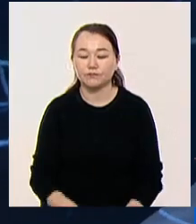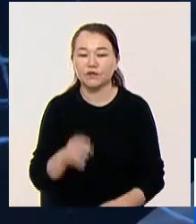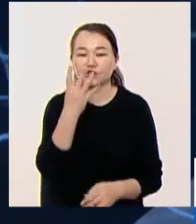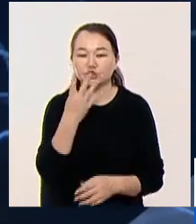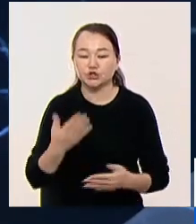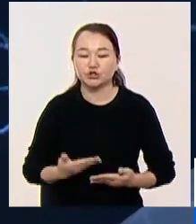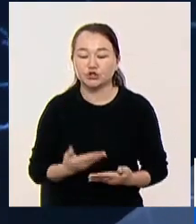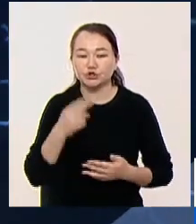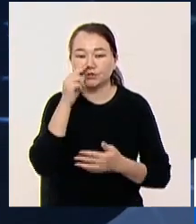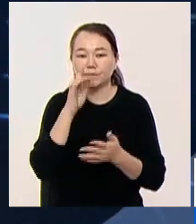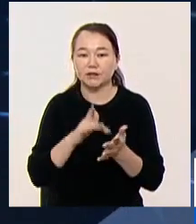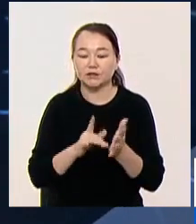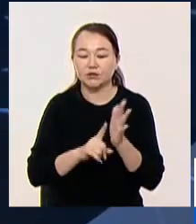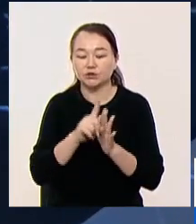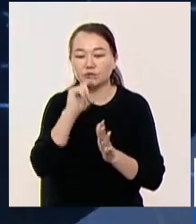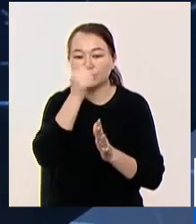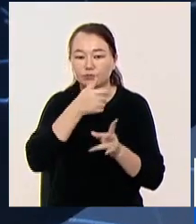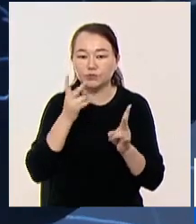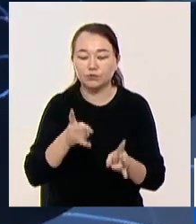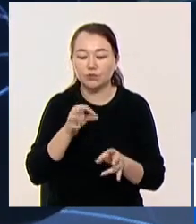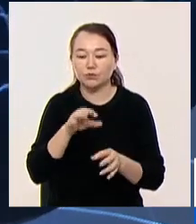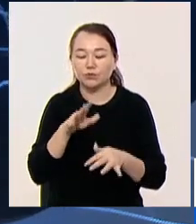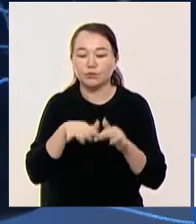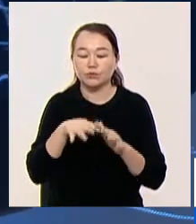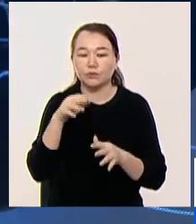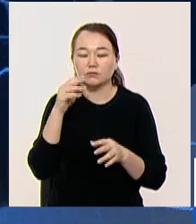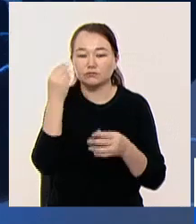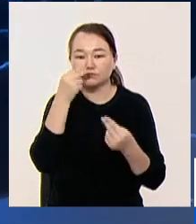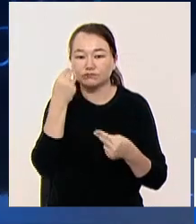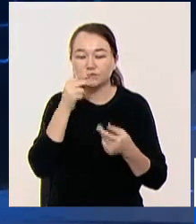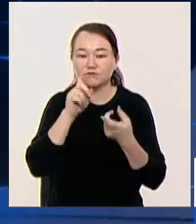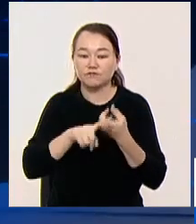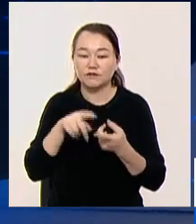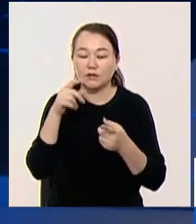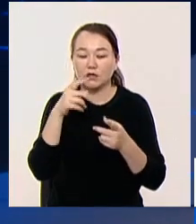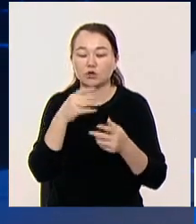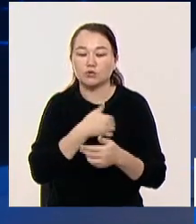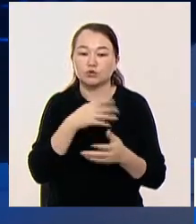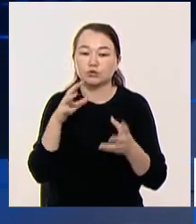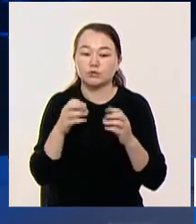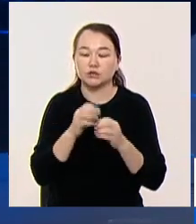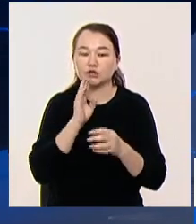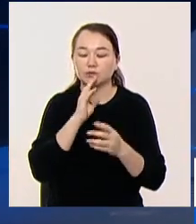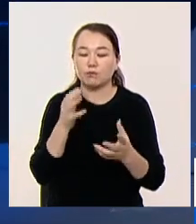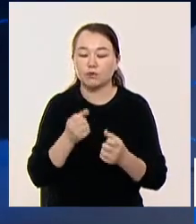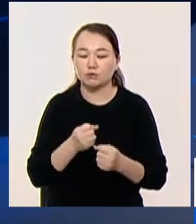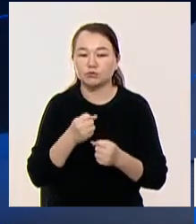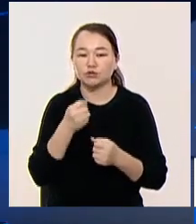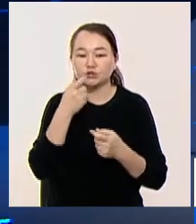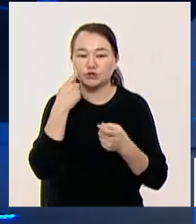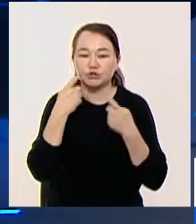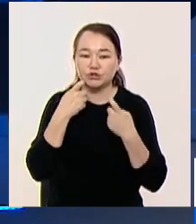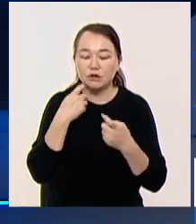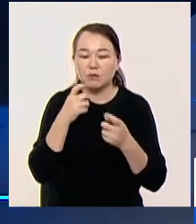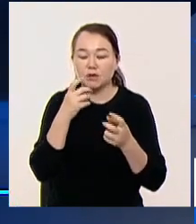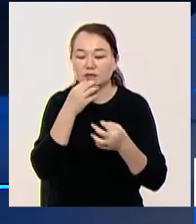Четыре жительницы Шымкента с начала года пострадали от рук псевдокосметологов. Вместо желаемого результата женщины получили шрамы. Теперь